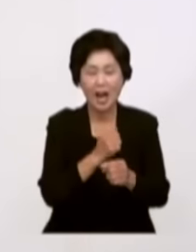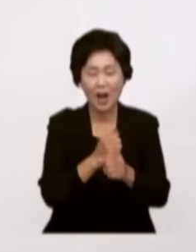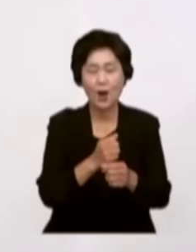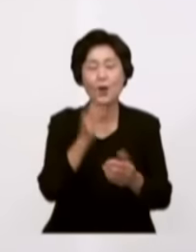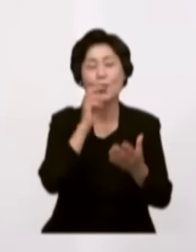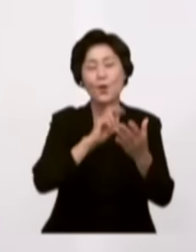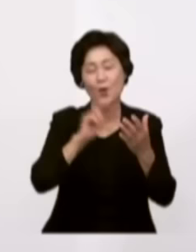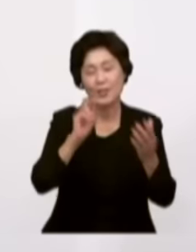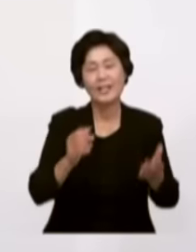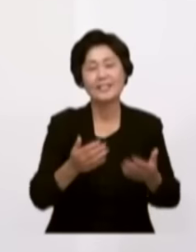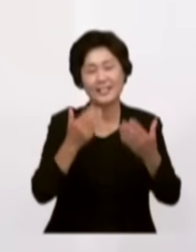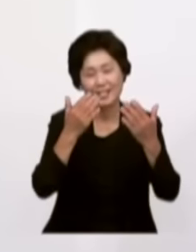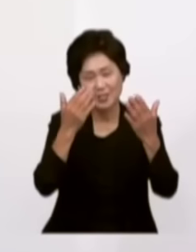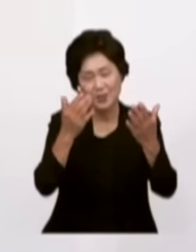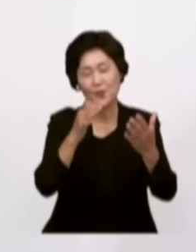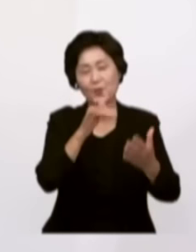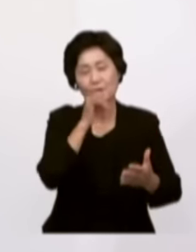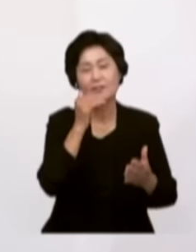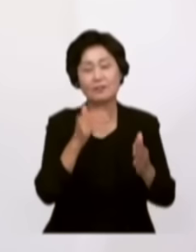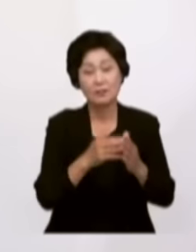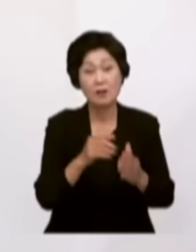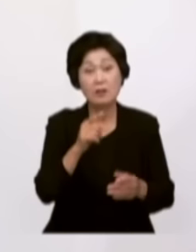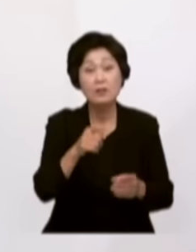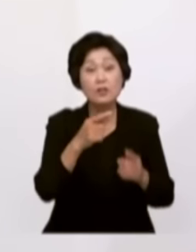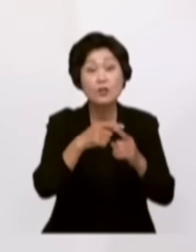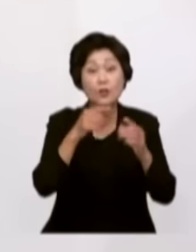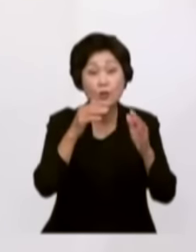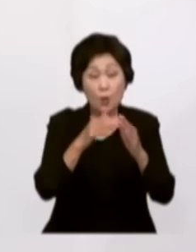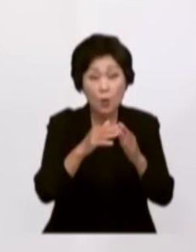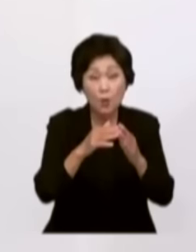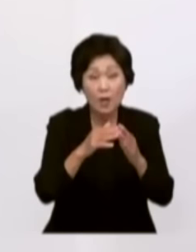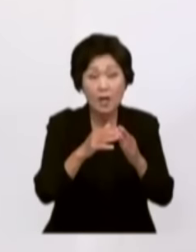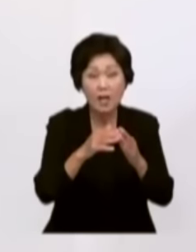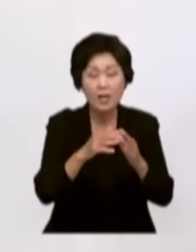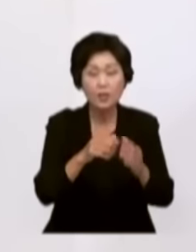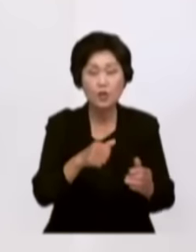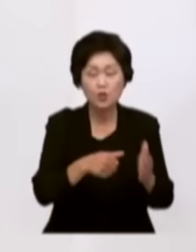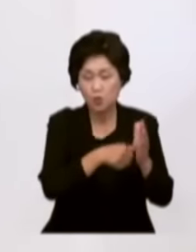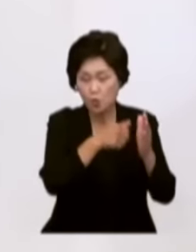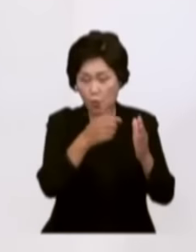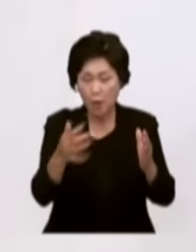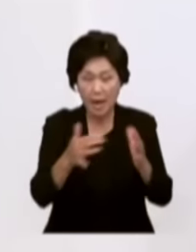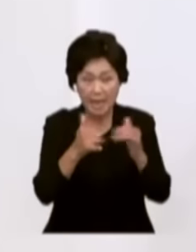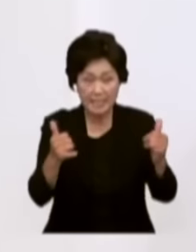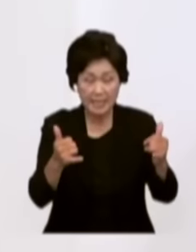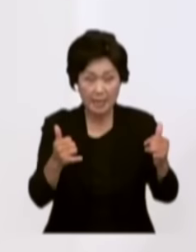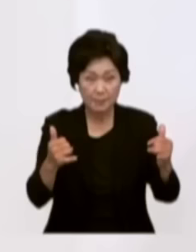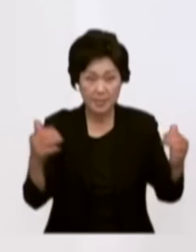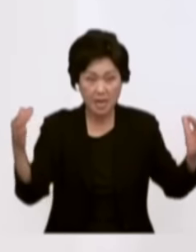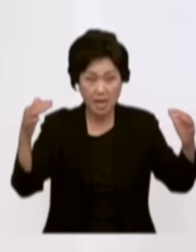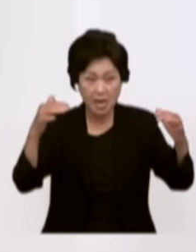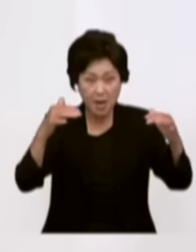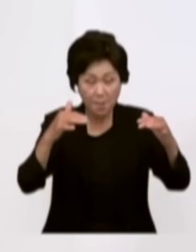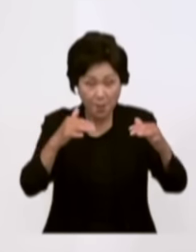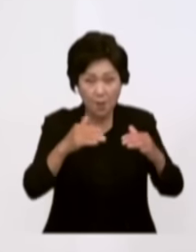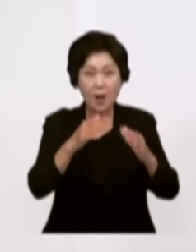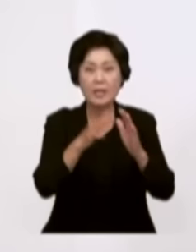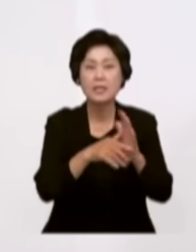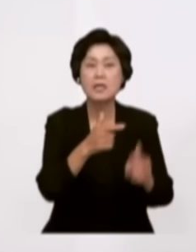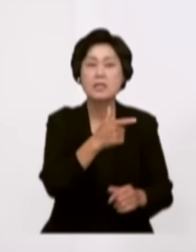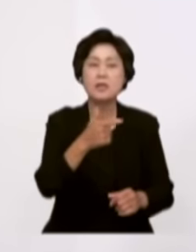그렇게 큰 인기가 있었던 제가 아닌데 그 교회는 이름 있는 분들이 많이 왔는데 너무 고마웠다고